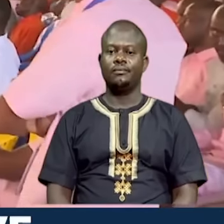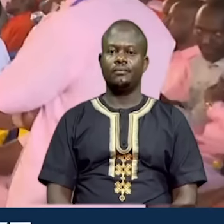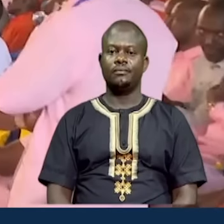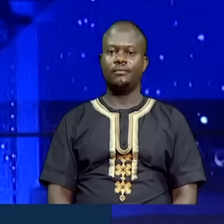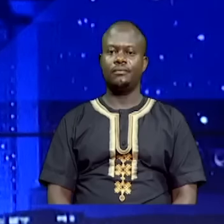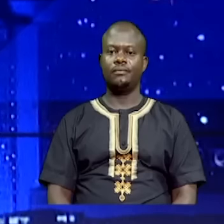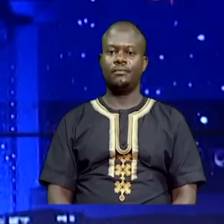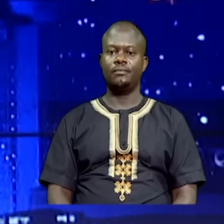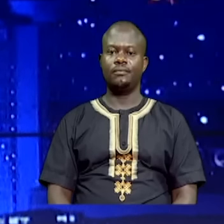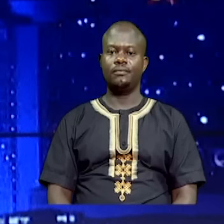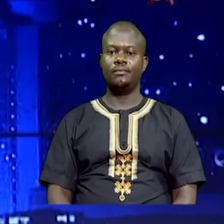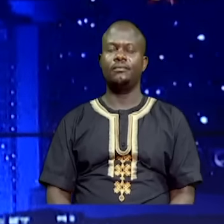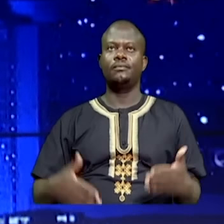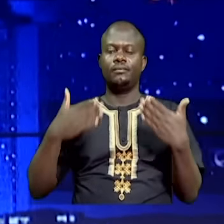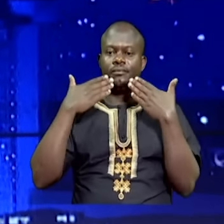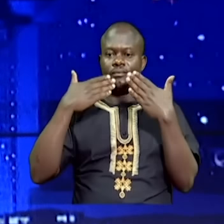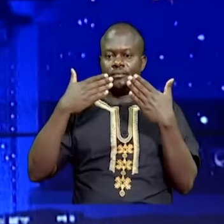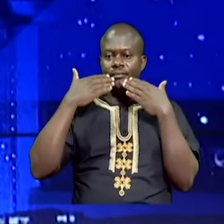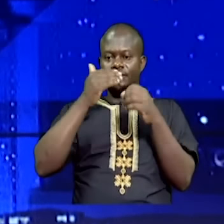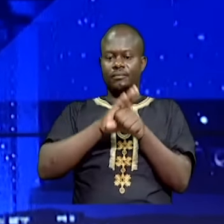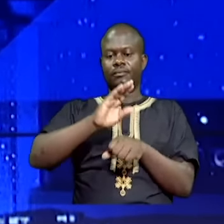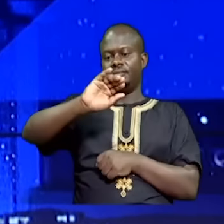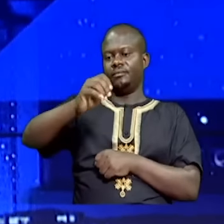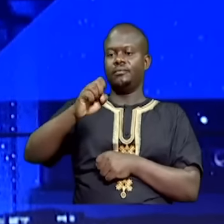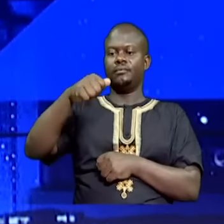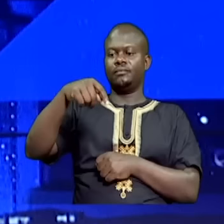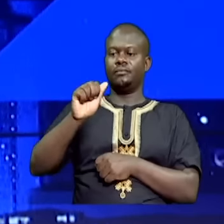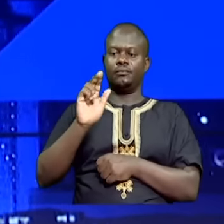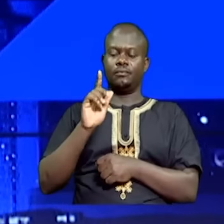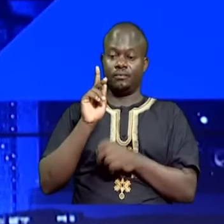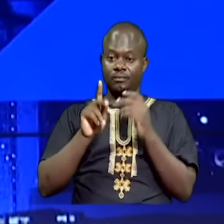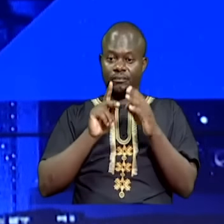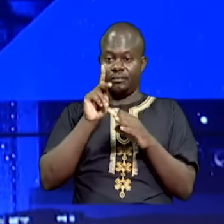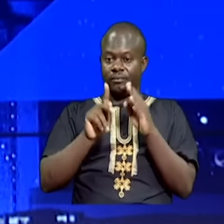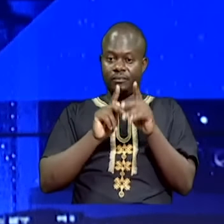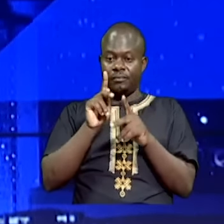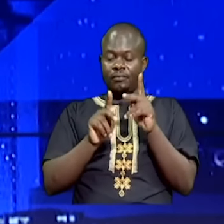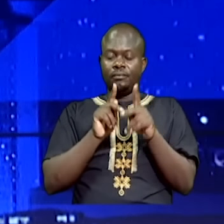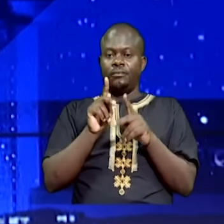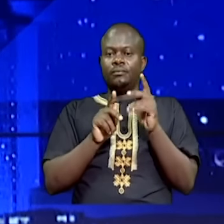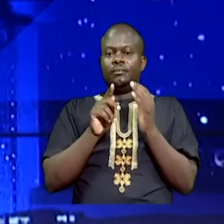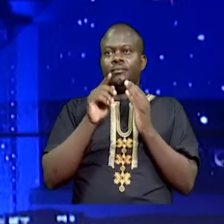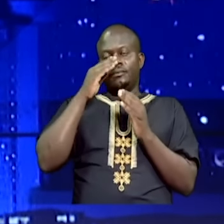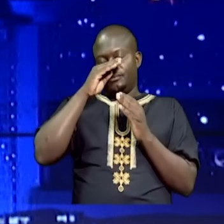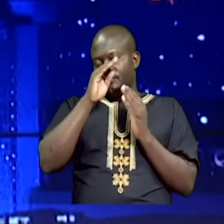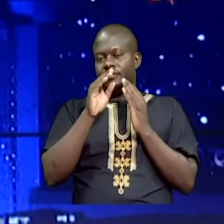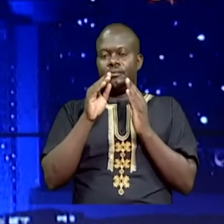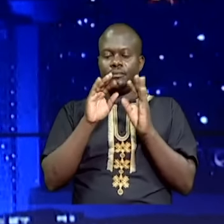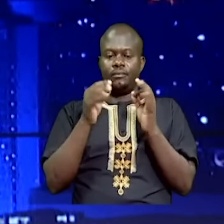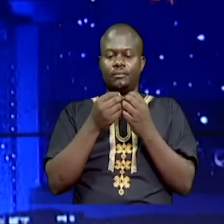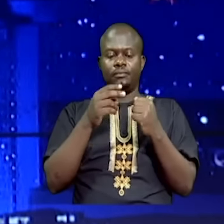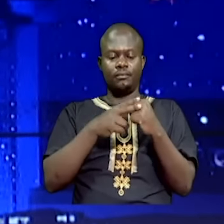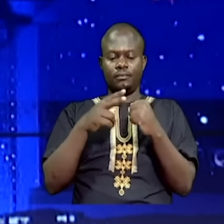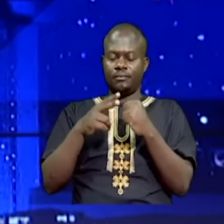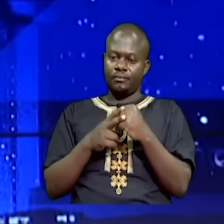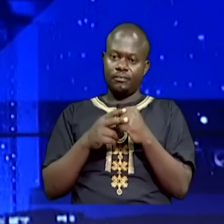Kigali urakoze cyane Jean Paul mu karere ka Nyanza abaturage bagize imiryango 77 yo mu mudugudu wa Kirwa mu kagari